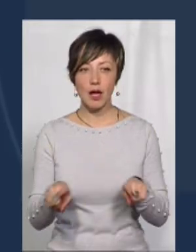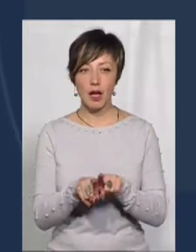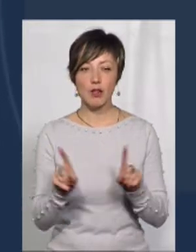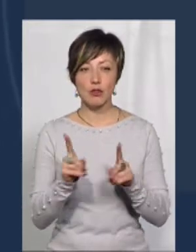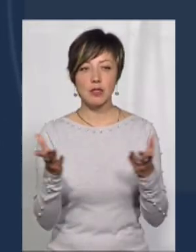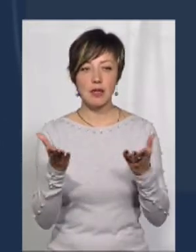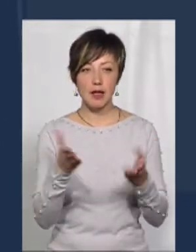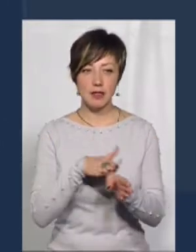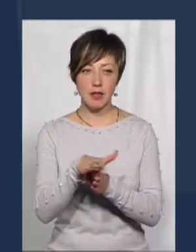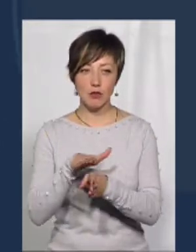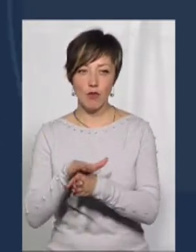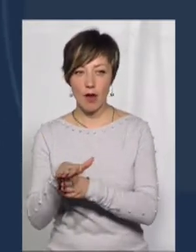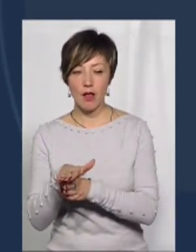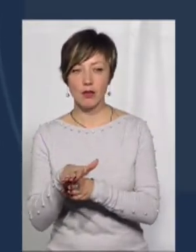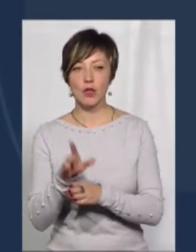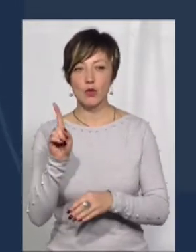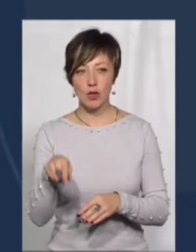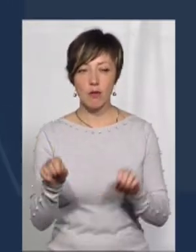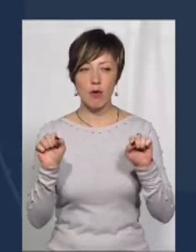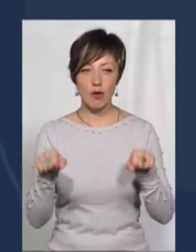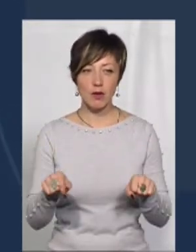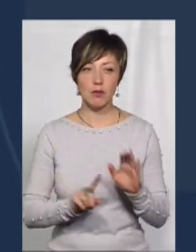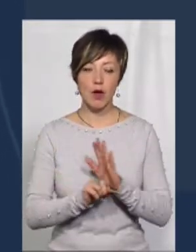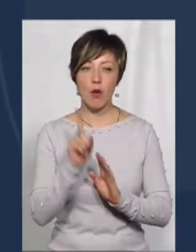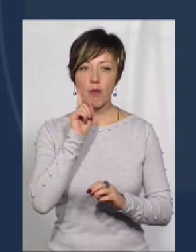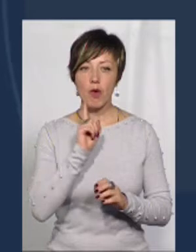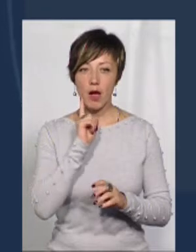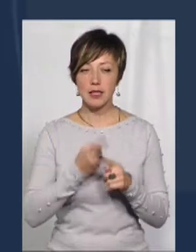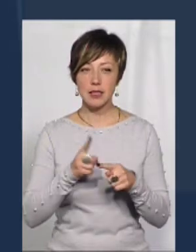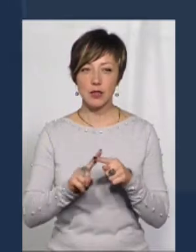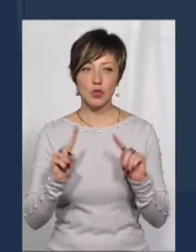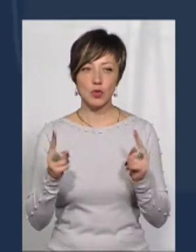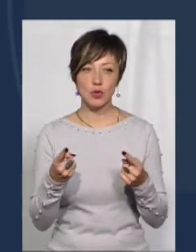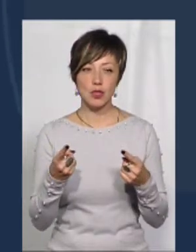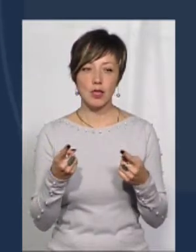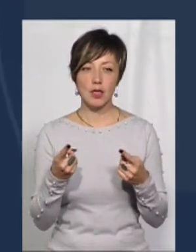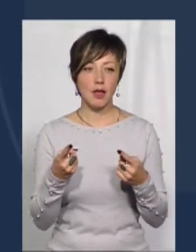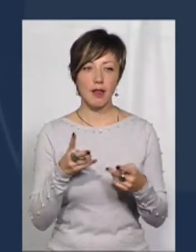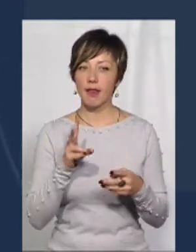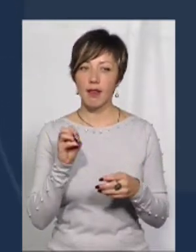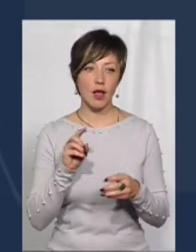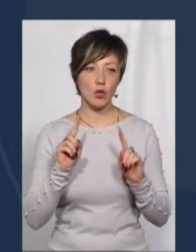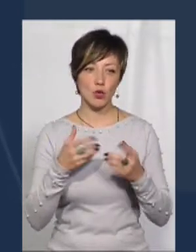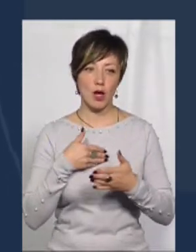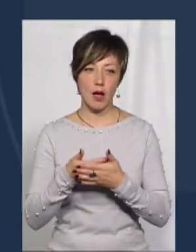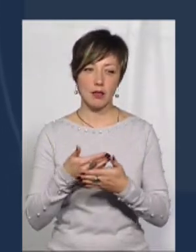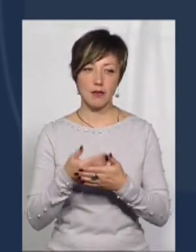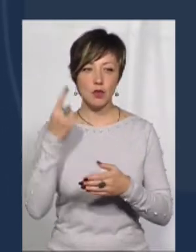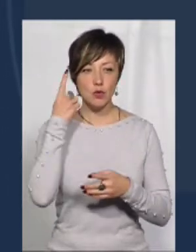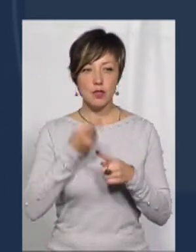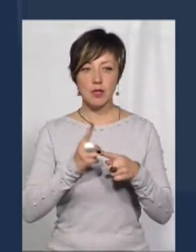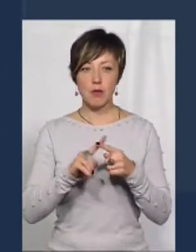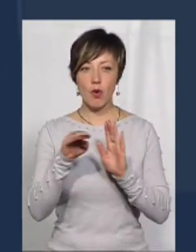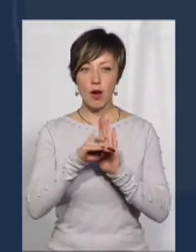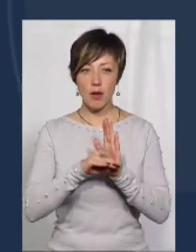щось десь реалізувалося. А тоді вони, мабуть, нас поки з цим дуже-дуже так, не дуже активно. Я думаю, це ж якусь і